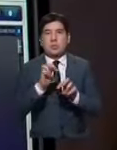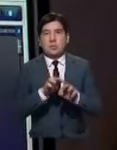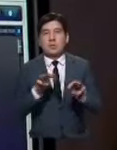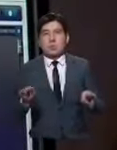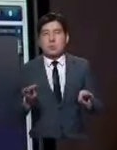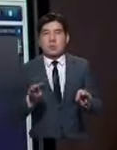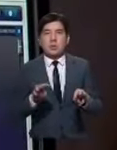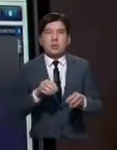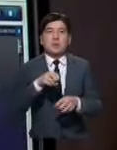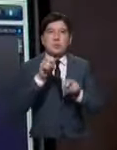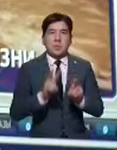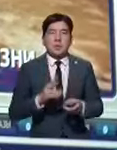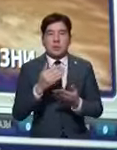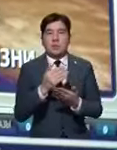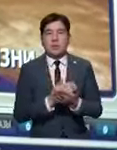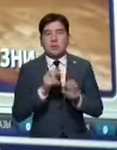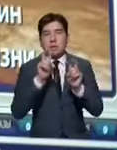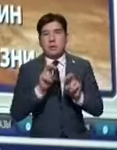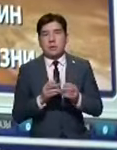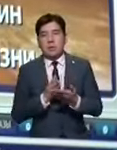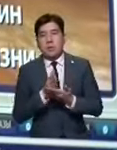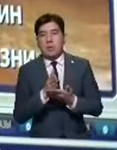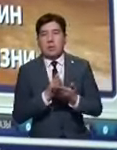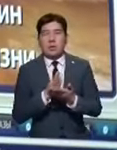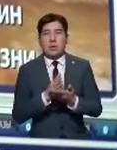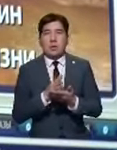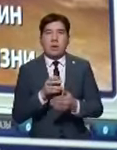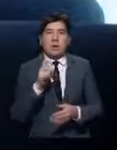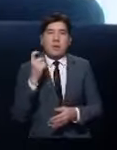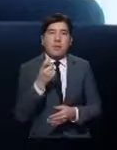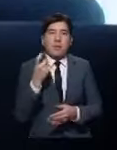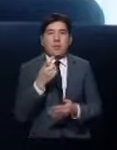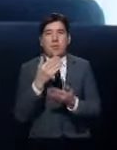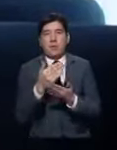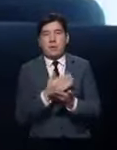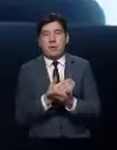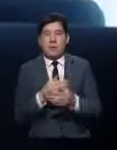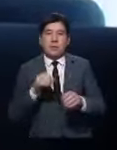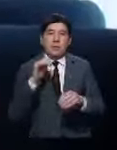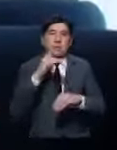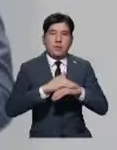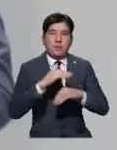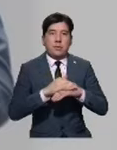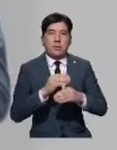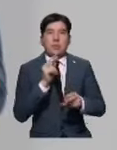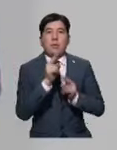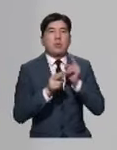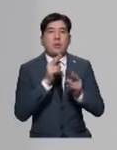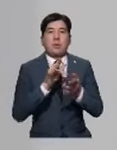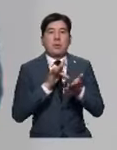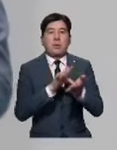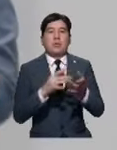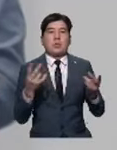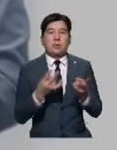арнайы тексеру шараларын өткізуге жол ашады. Ол үшін автор құқығының бұзылғанын дәлелдеп, шағым түсіруі керек. Ал караоке